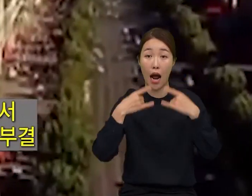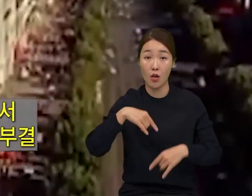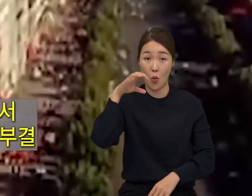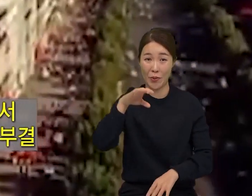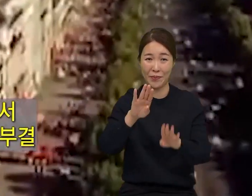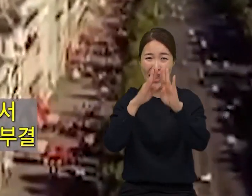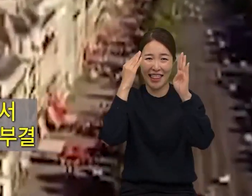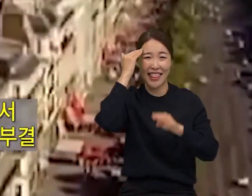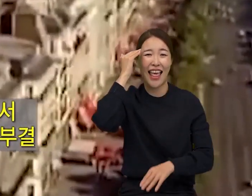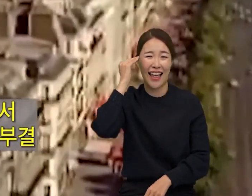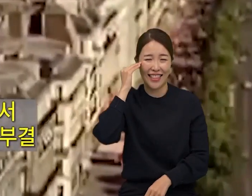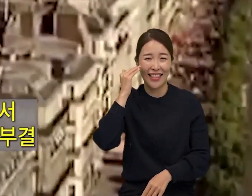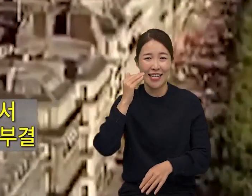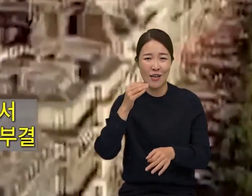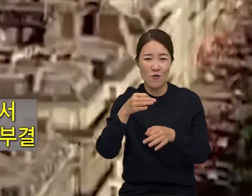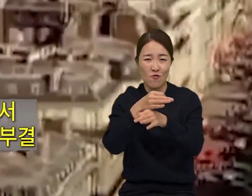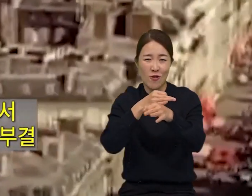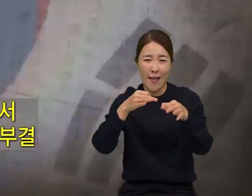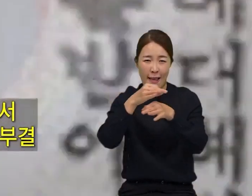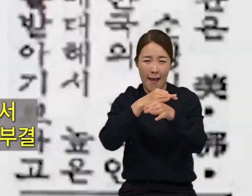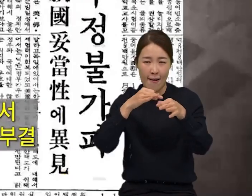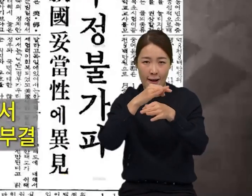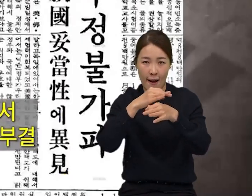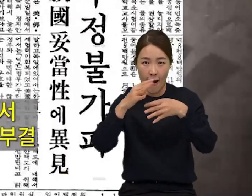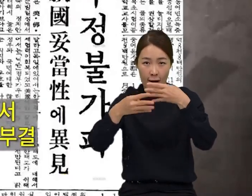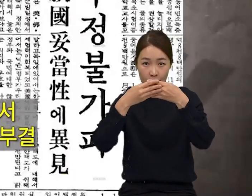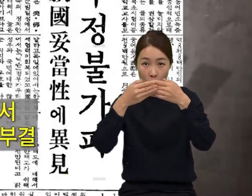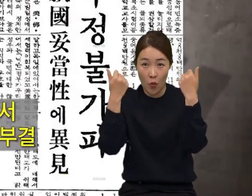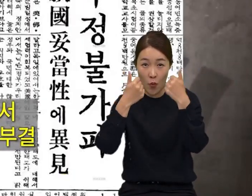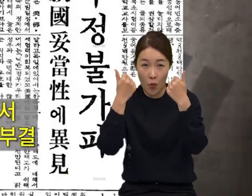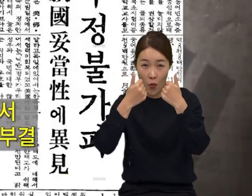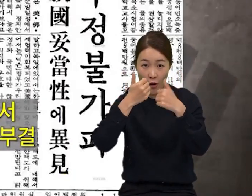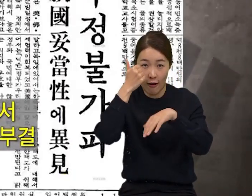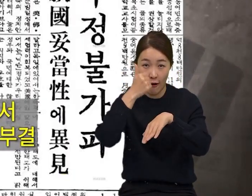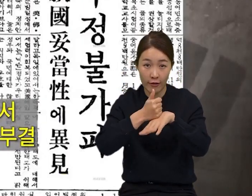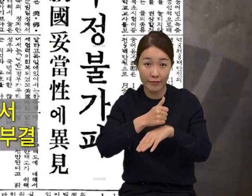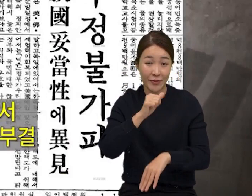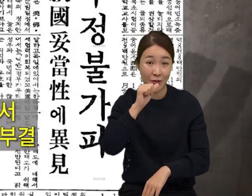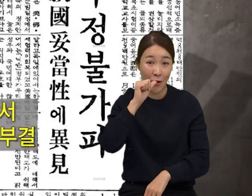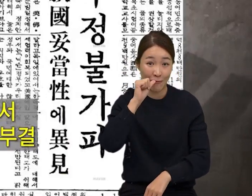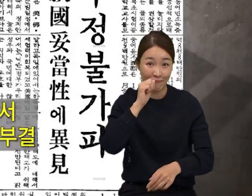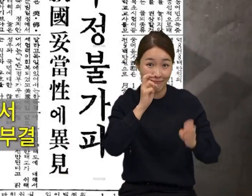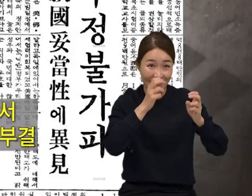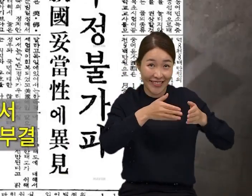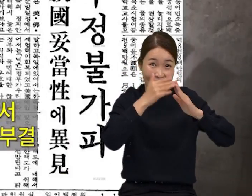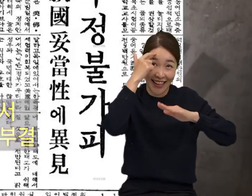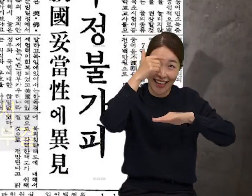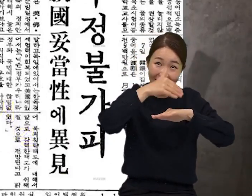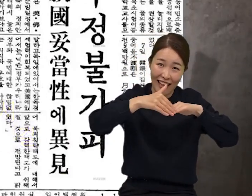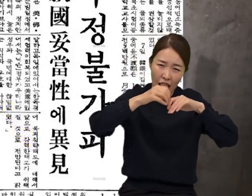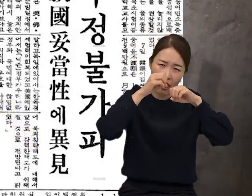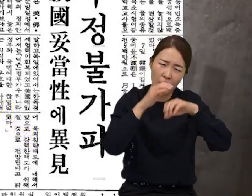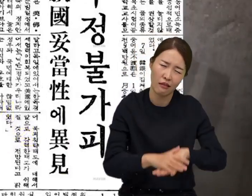열린 대한국제경제협의체 회의에서 기사의 종합제철소 계획안은 부결되었다.